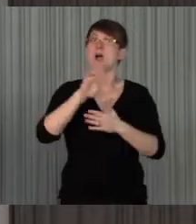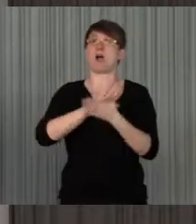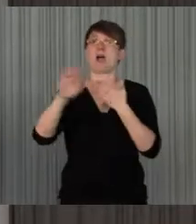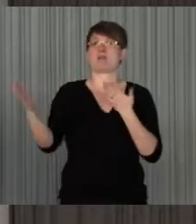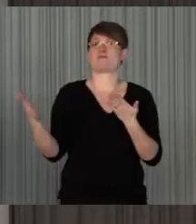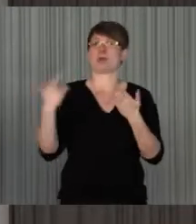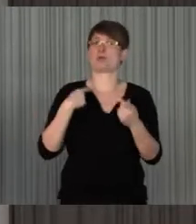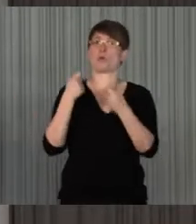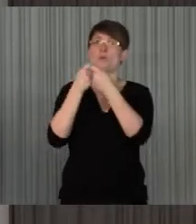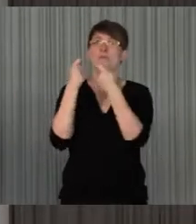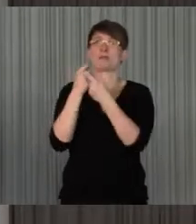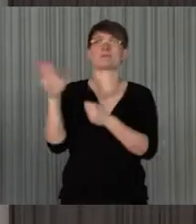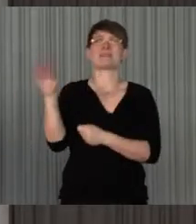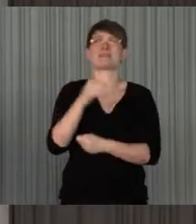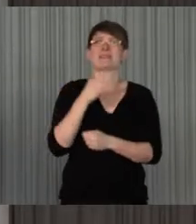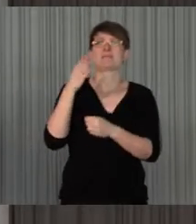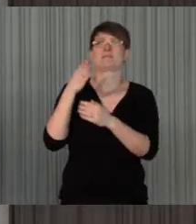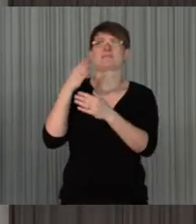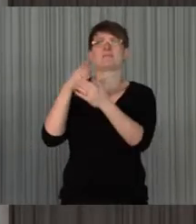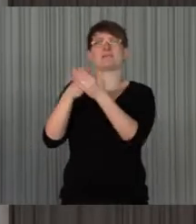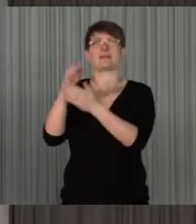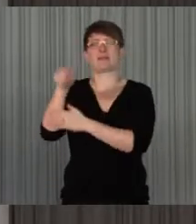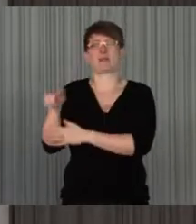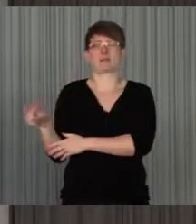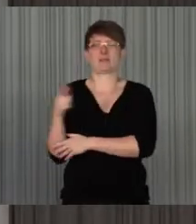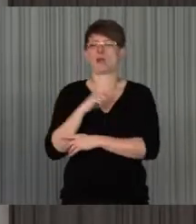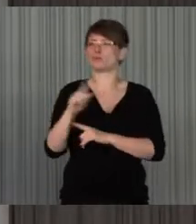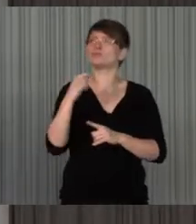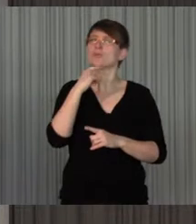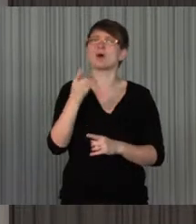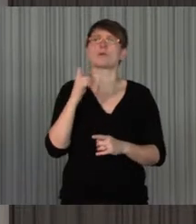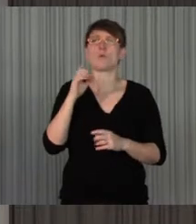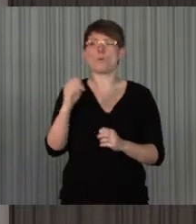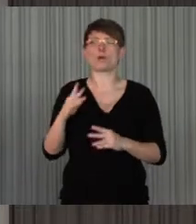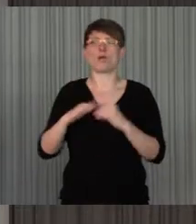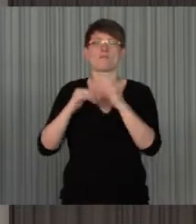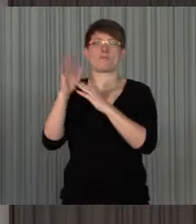Kontakt mit nicht besonderen Menschen aufzukommen.